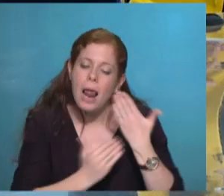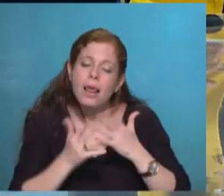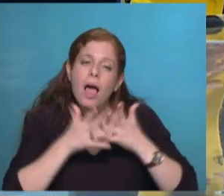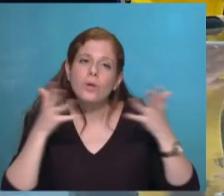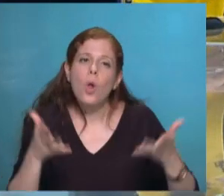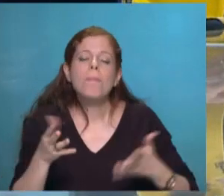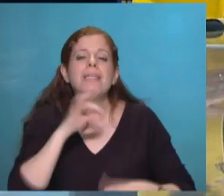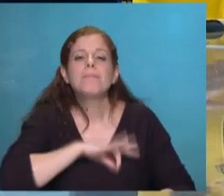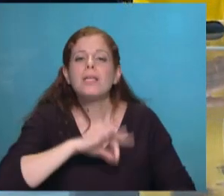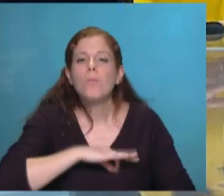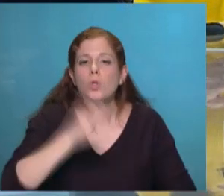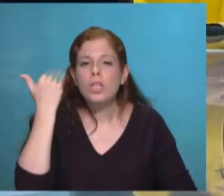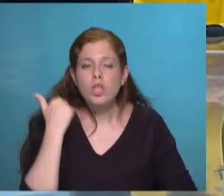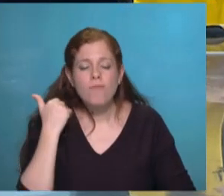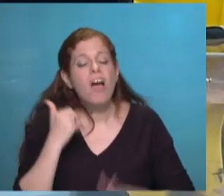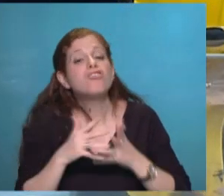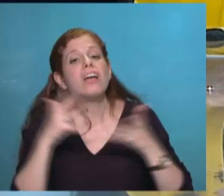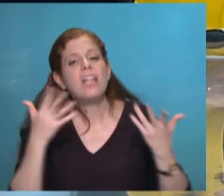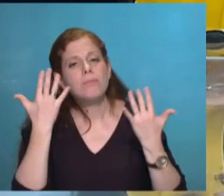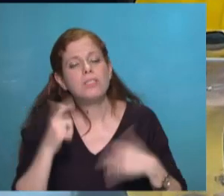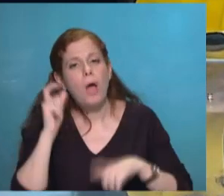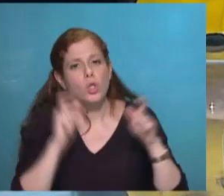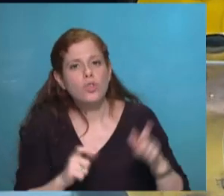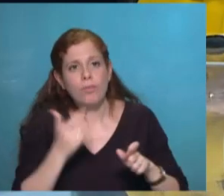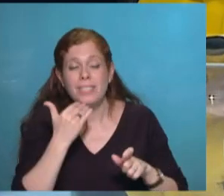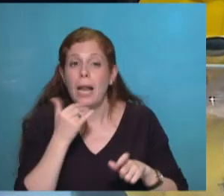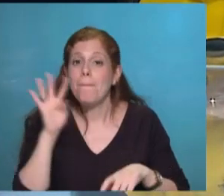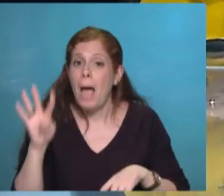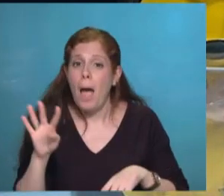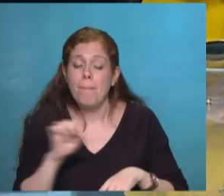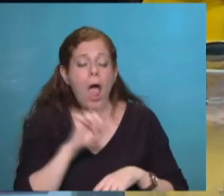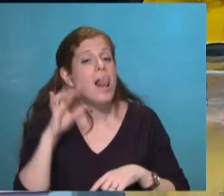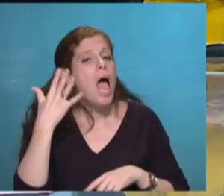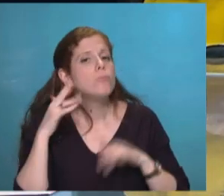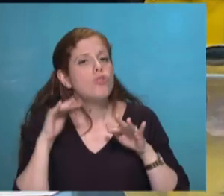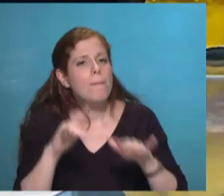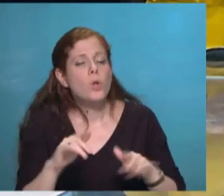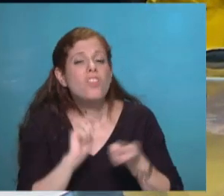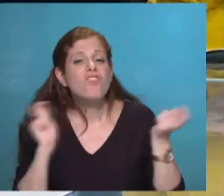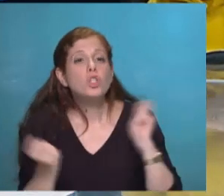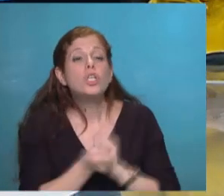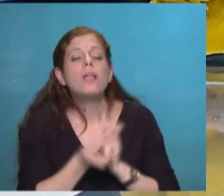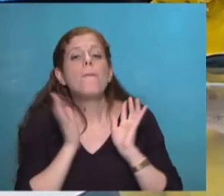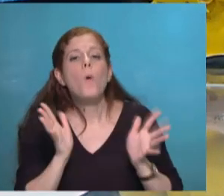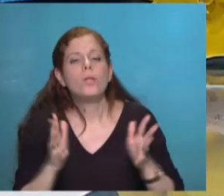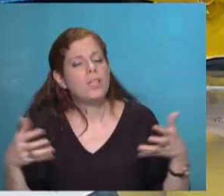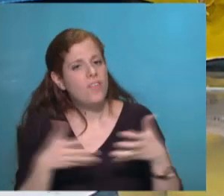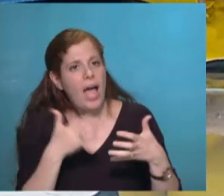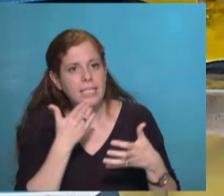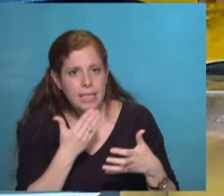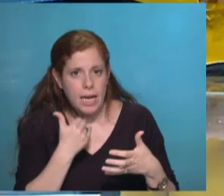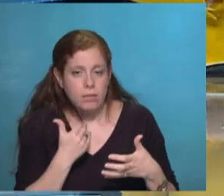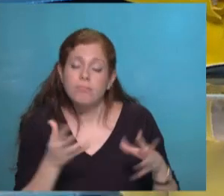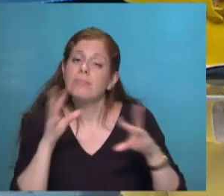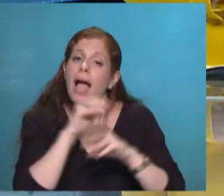המועצות לשעבר, שהגדיל את מספר התושבים בישראל מ-4 ל-5 מיליון, ושינה מאוד את החברה הישראלית.